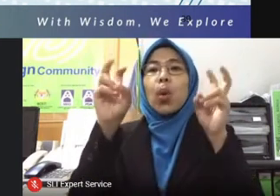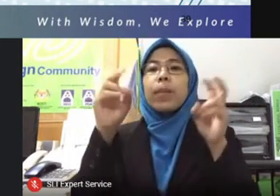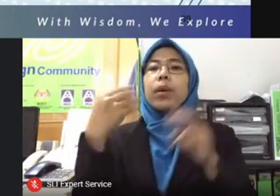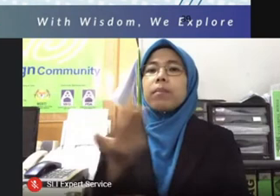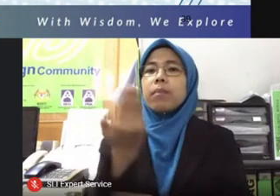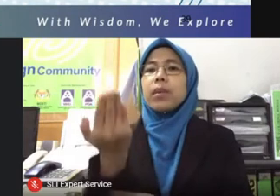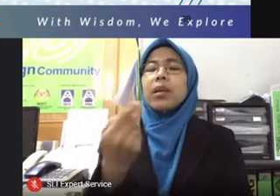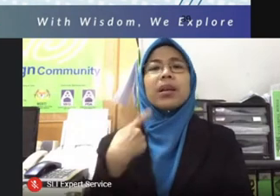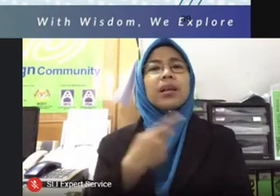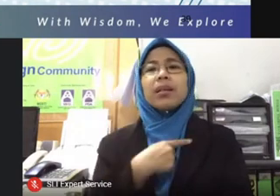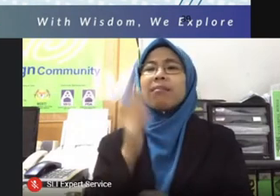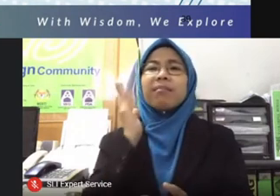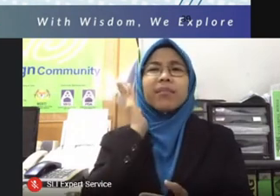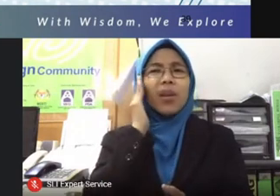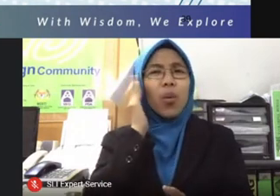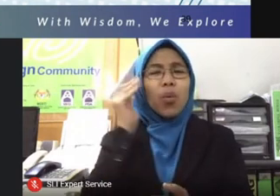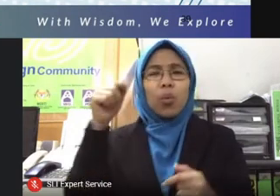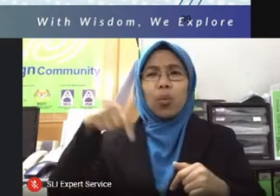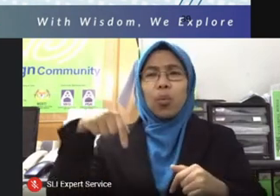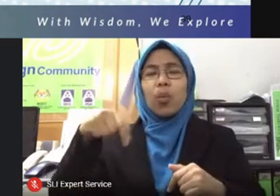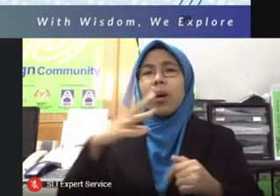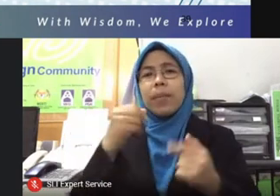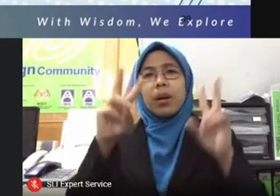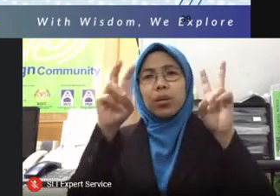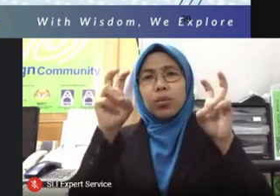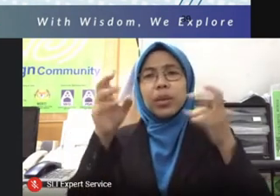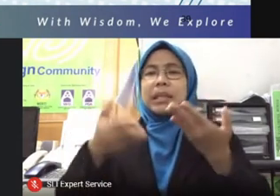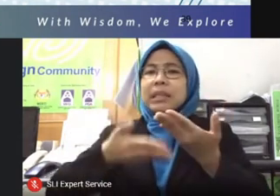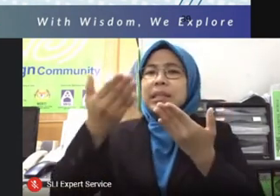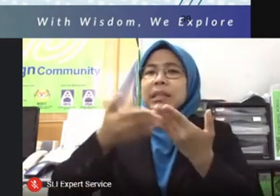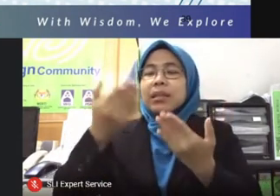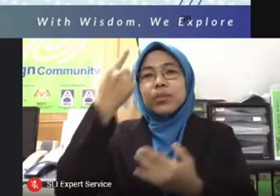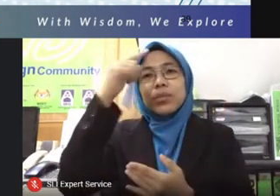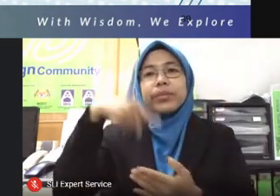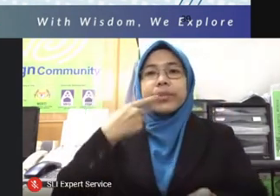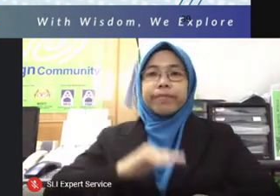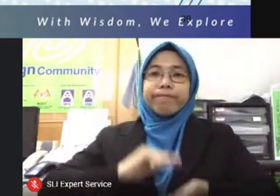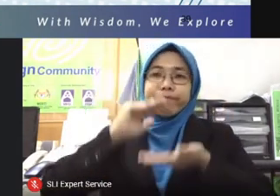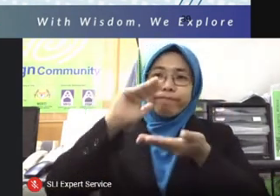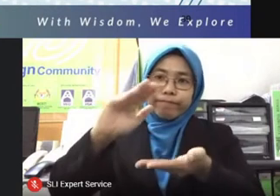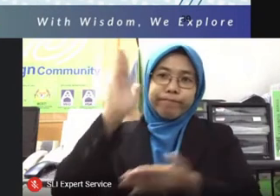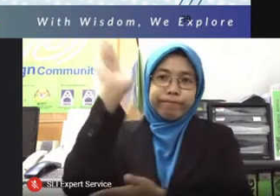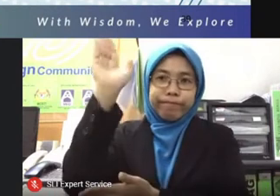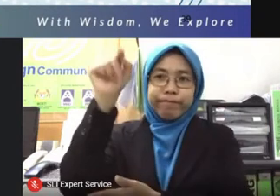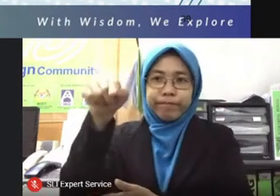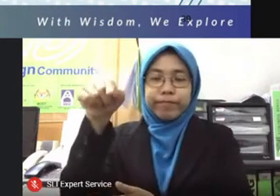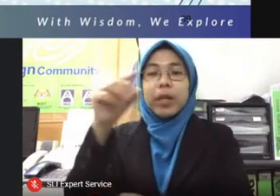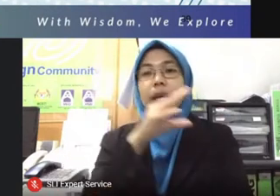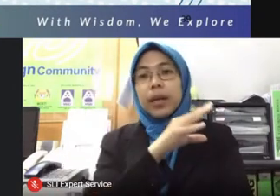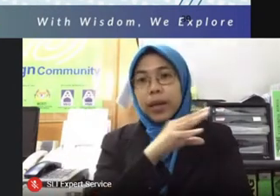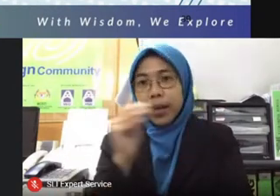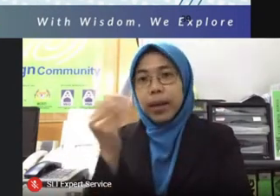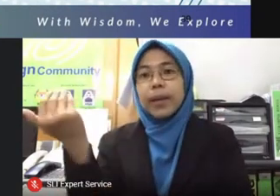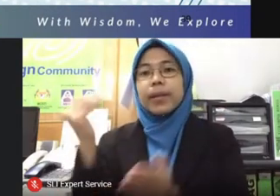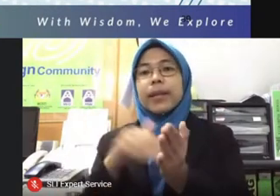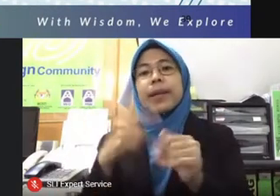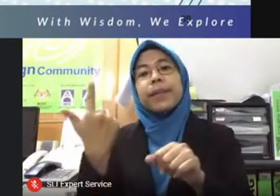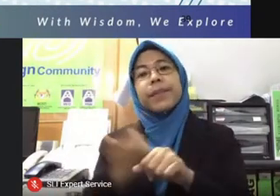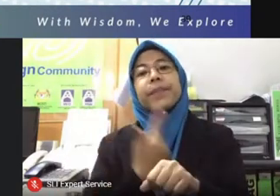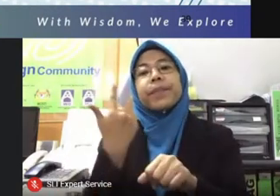dah familiar with the topic, topik yang mudah kita sampaikan dan sebagainya. Latih, praktis